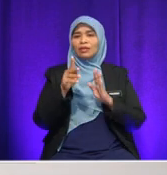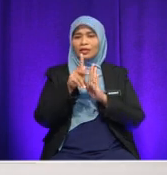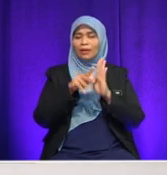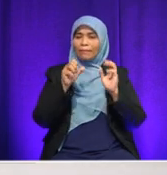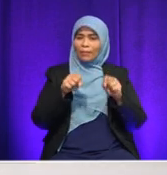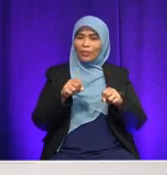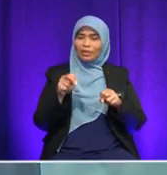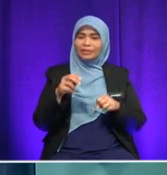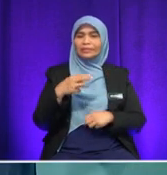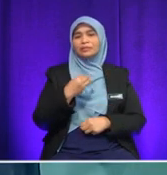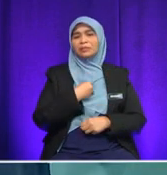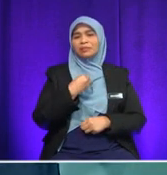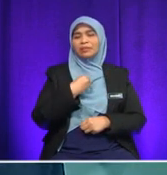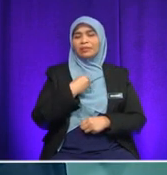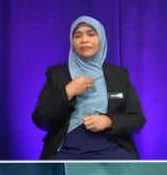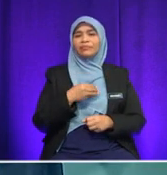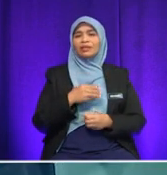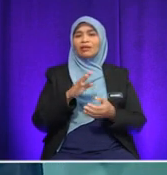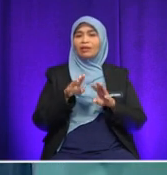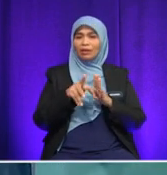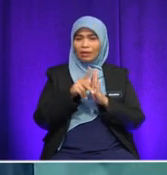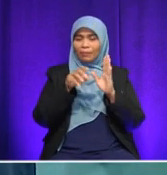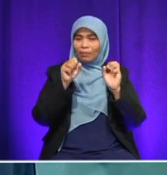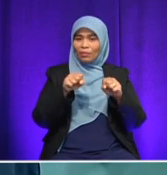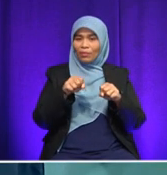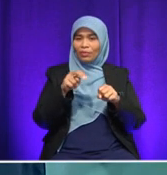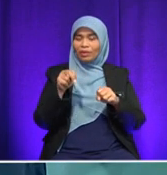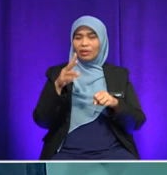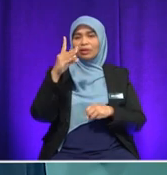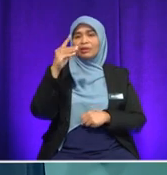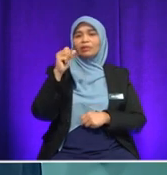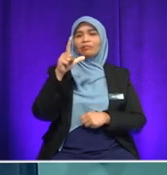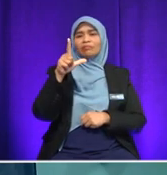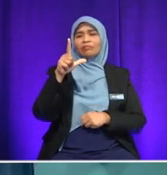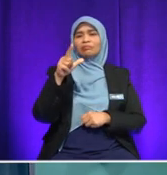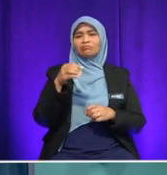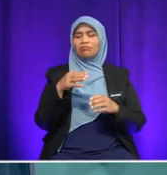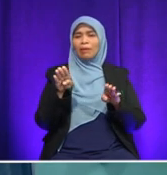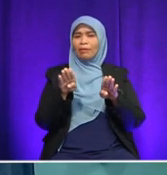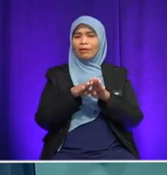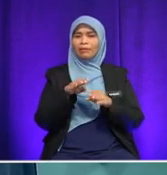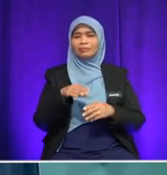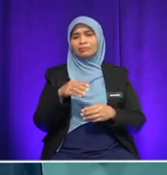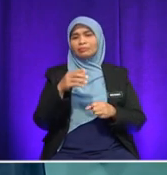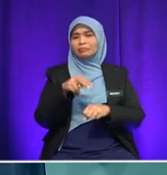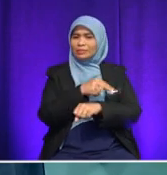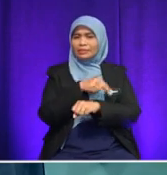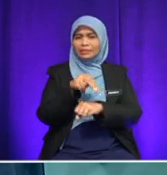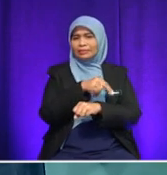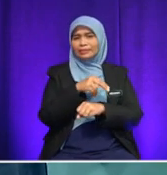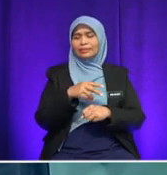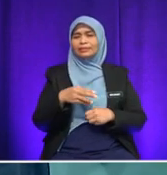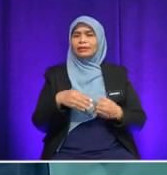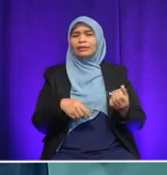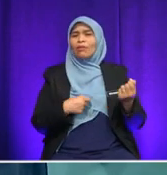dan keadaan fizikal Dol sebagai penyanyi rock tu sebenarnya bermula daripada hujung rambut sampailah ke hujung kaki tu menyebabkan mereka